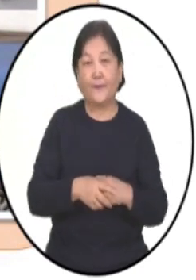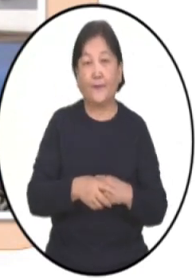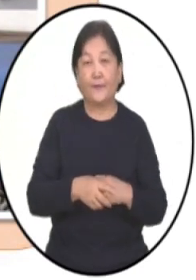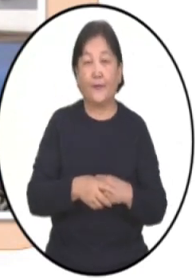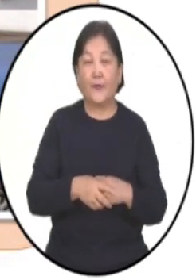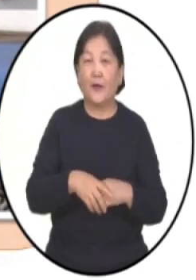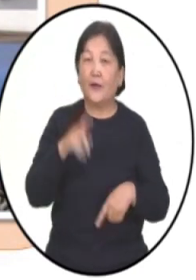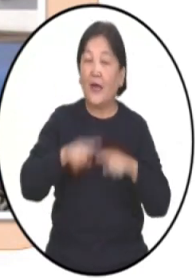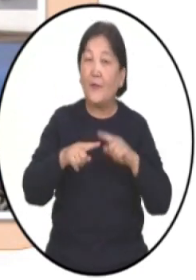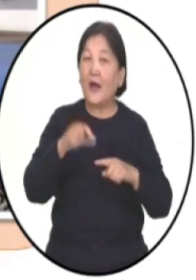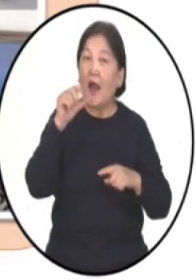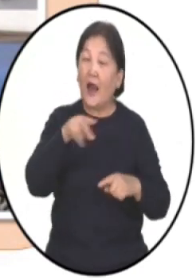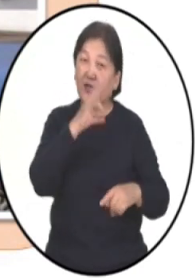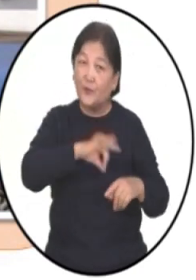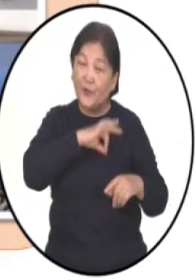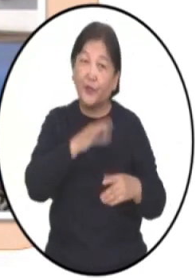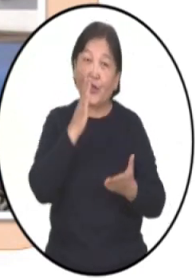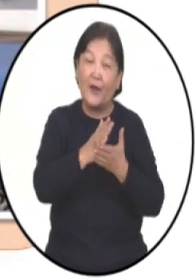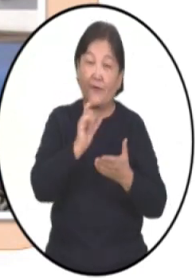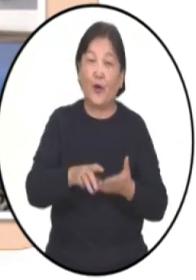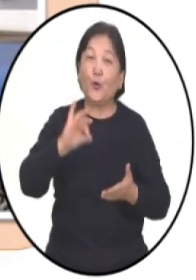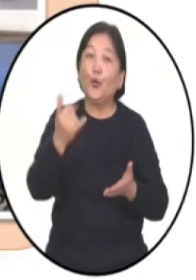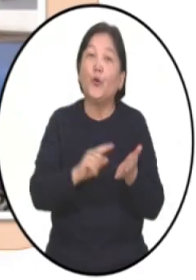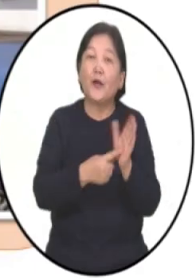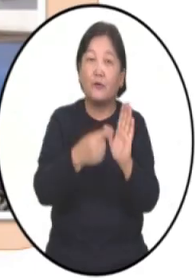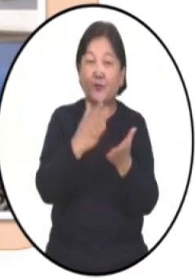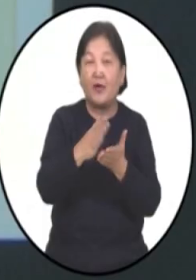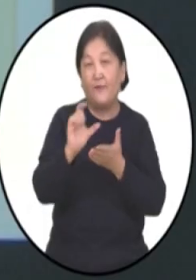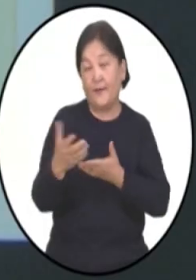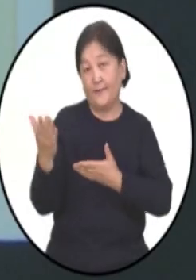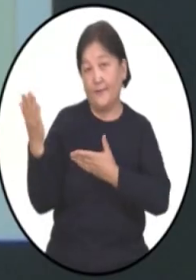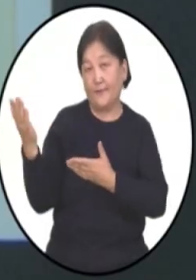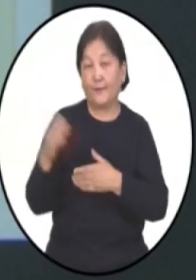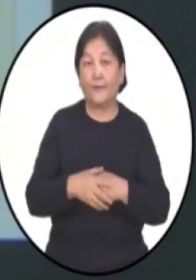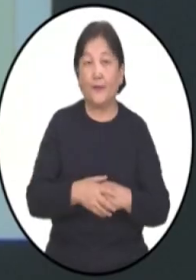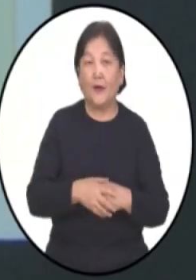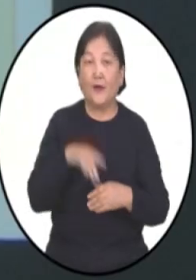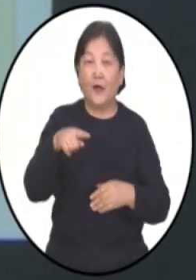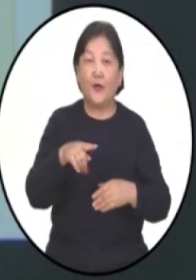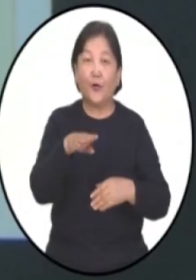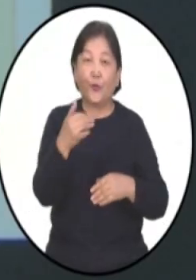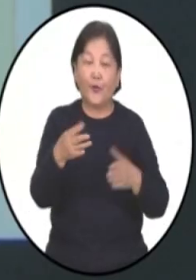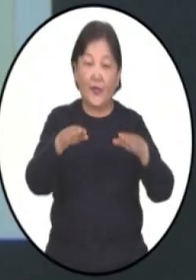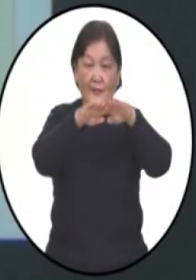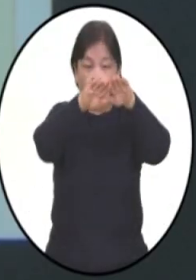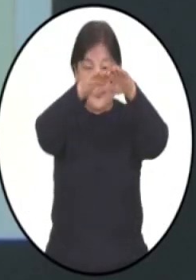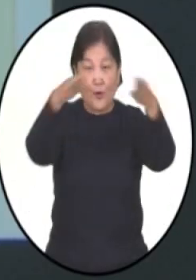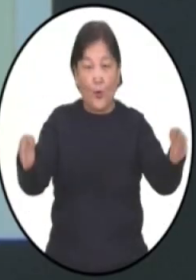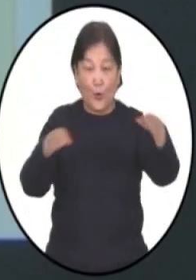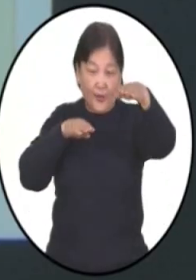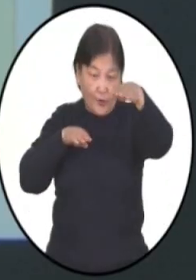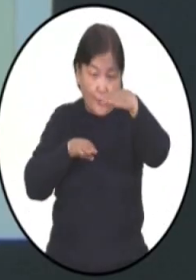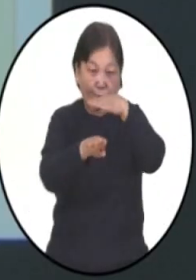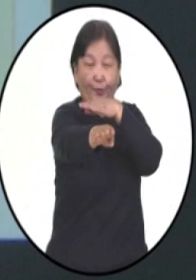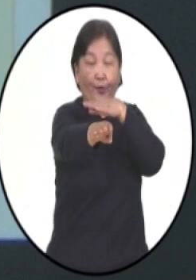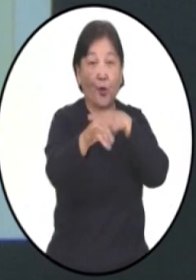зургууд ямар ач холбогдолтой юм бэ? Яг юу харуулдаг байгаа юм бэ? За энд бол түнэл харагдаж байгаа. Энд мэдээж түнэл гэдэг нь уул байгаа.